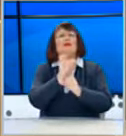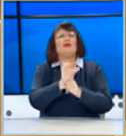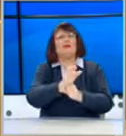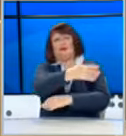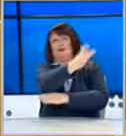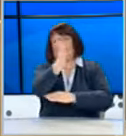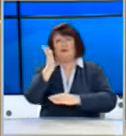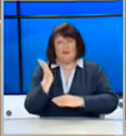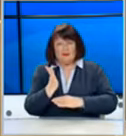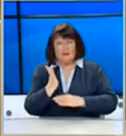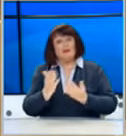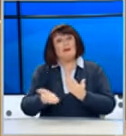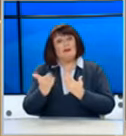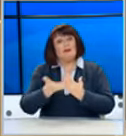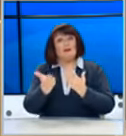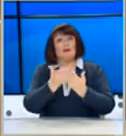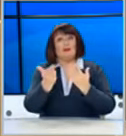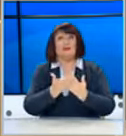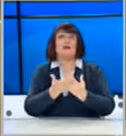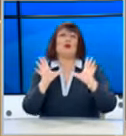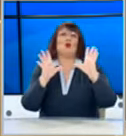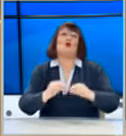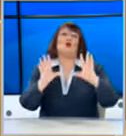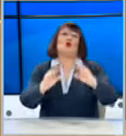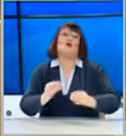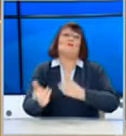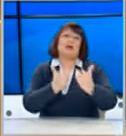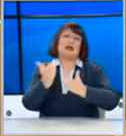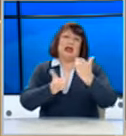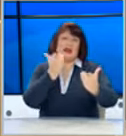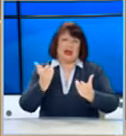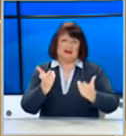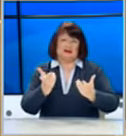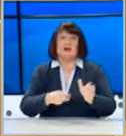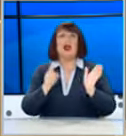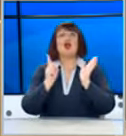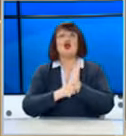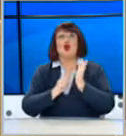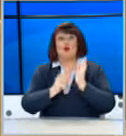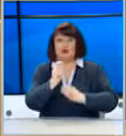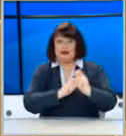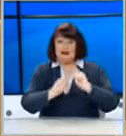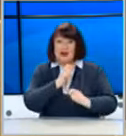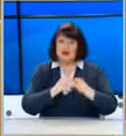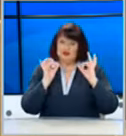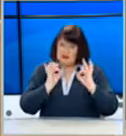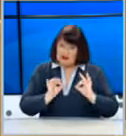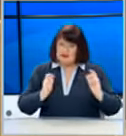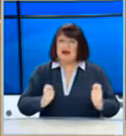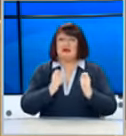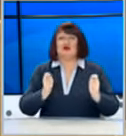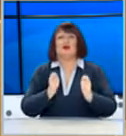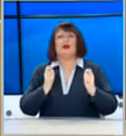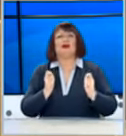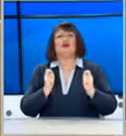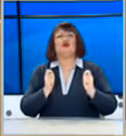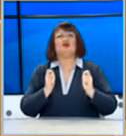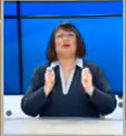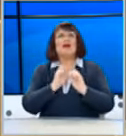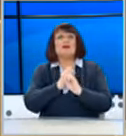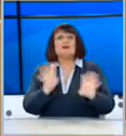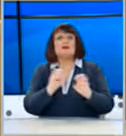με επιτελικό ρόλο στην κατάσβεση των πυρκαγιών, στη θεσμοθέτηση και συστηματική αξιοποίηση και μετάδοση